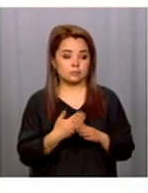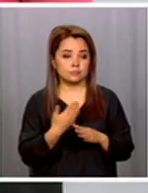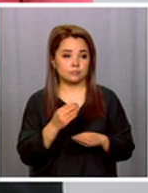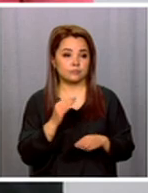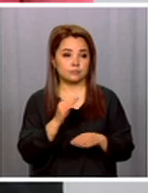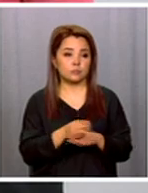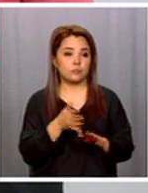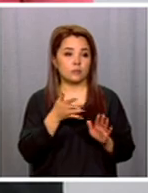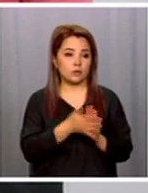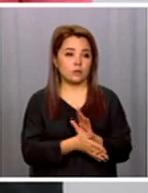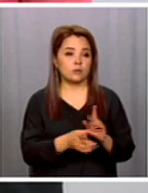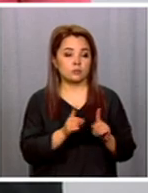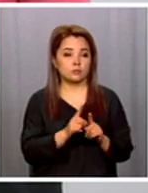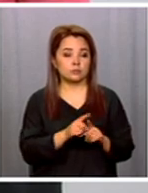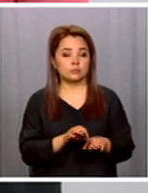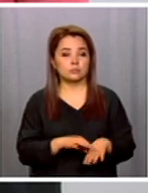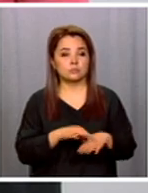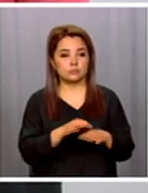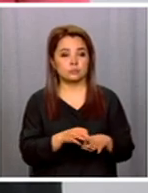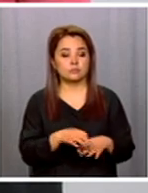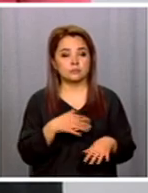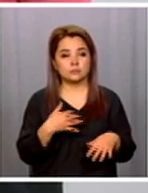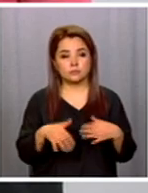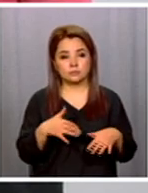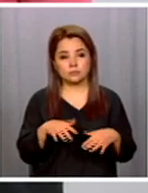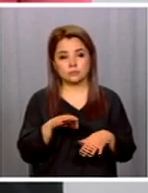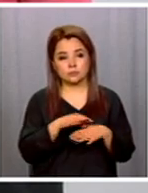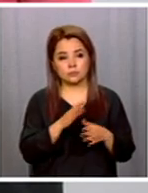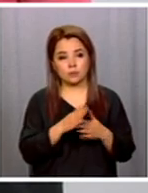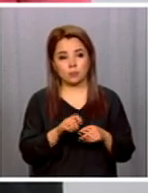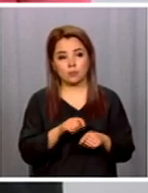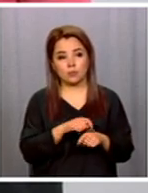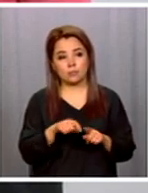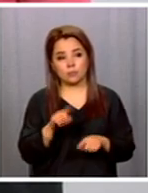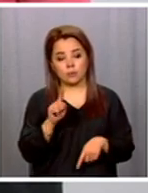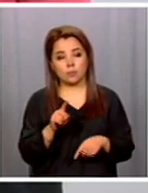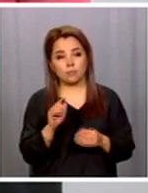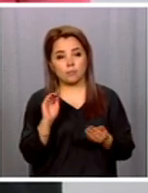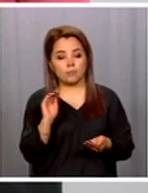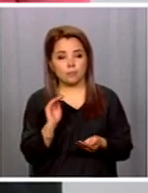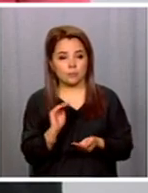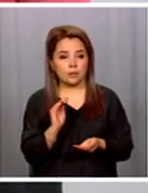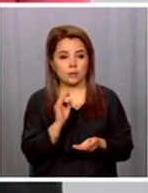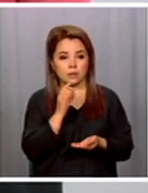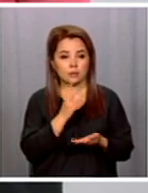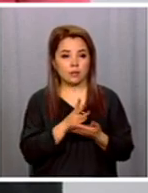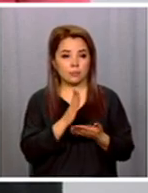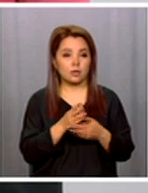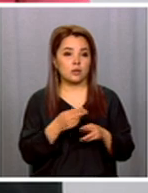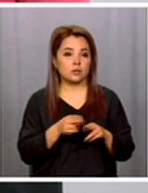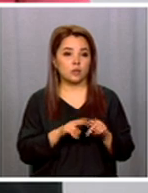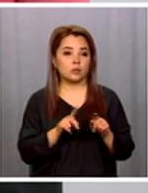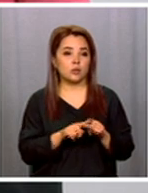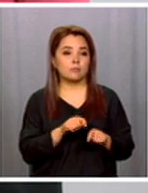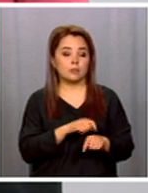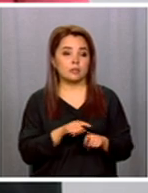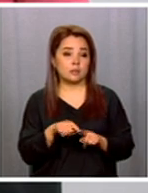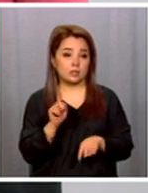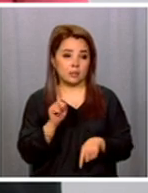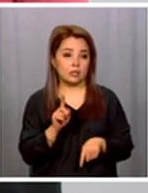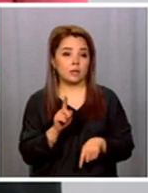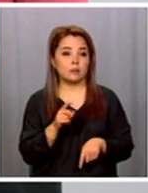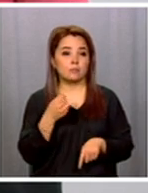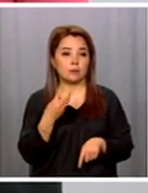өткізгіш ұлпалары нашар жетілген, сондықтан олардың биіктігі онша биік болмайды. Олардың биіктігі